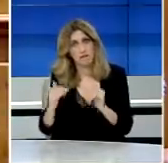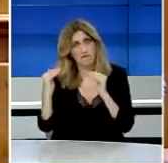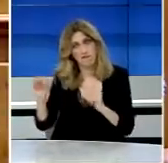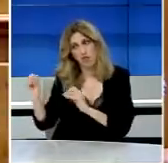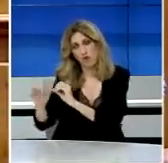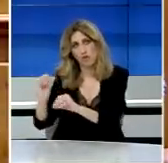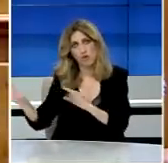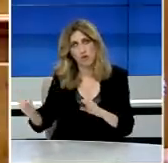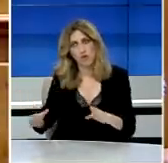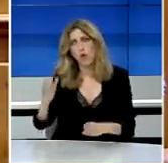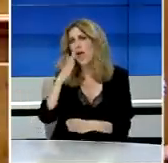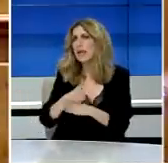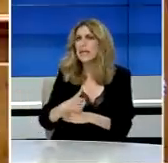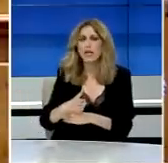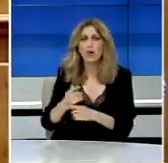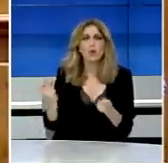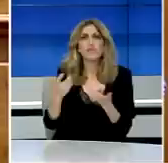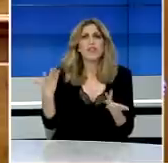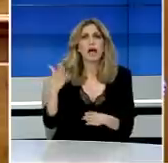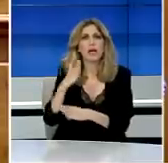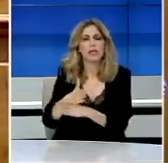έκπτωση 40%. Και τέλος,